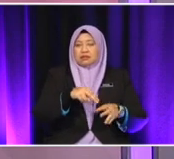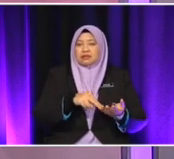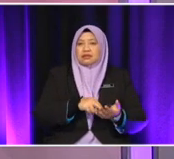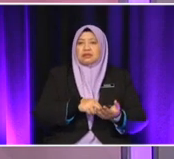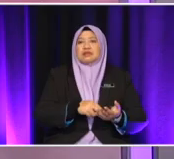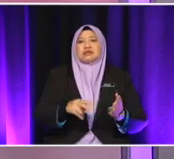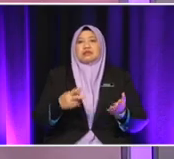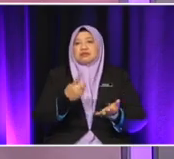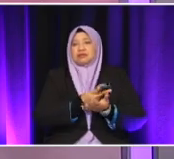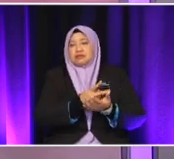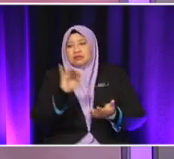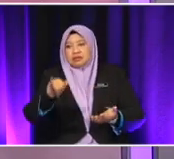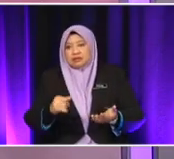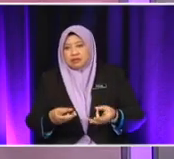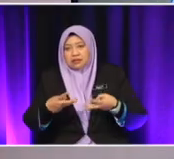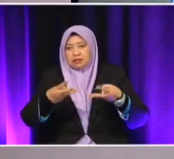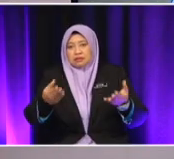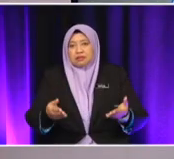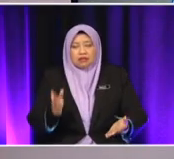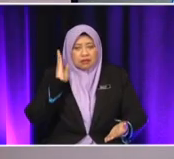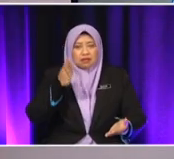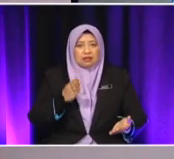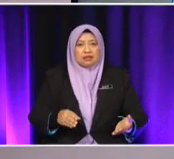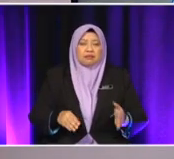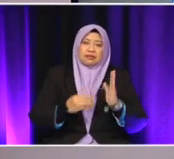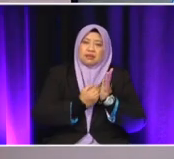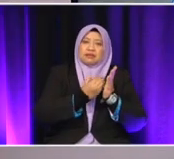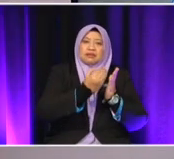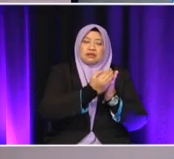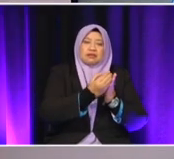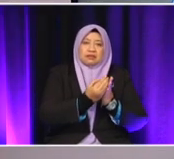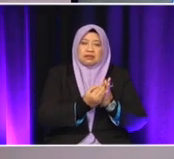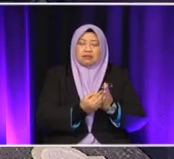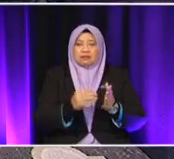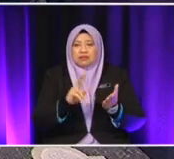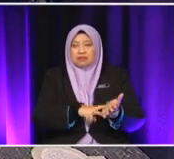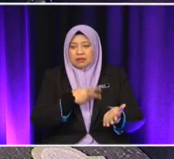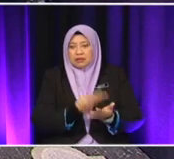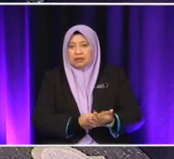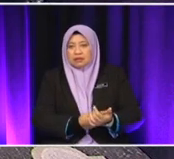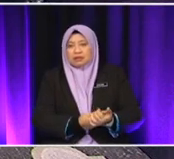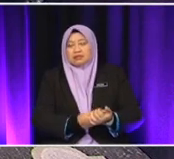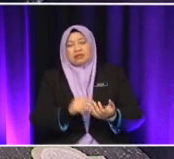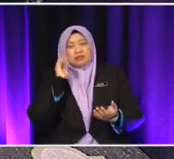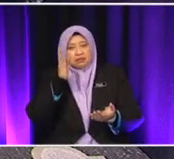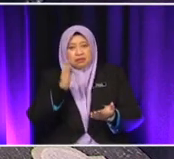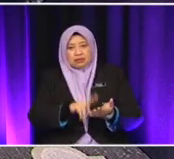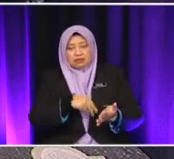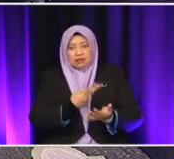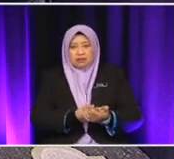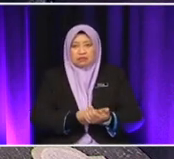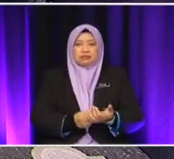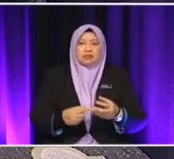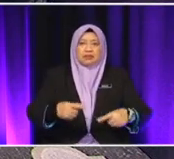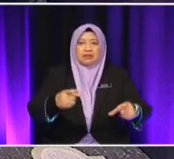juga akan meningkat Sebaliknya apabila harga jatuh bukan titiknya ditawar juga yang jatuh dan pergerakan berlaku di